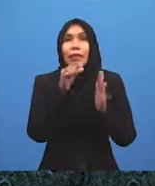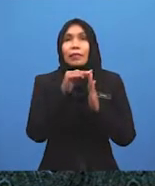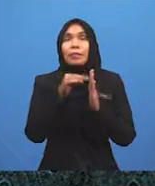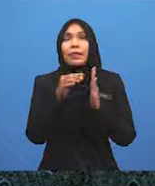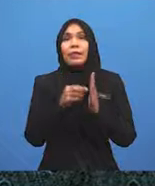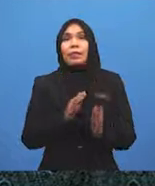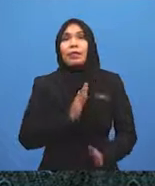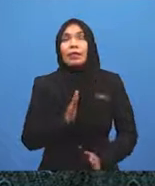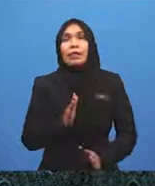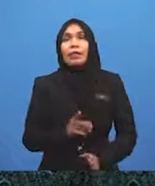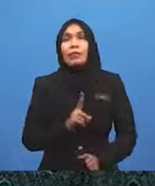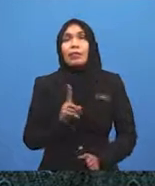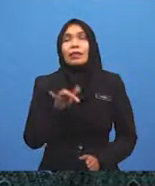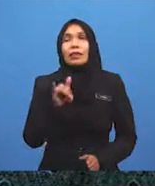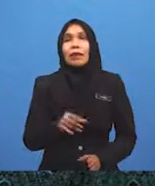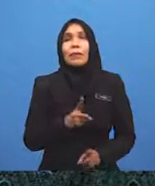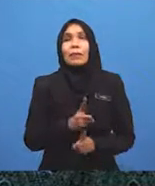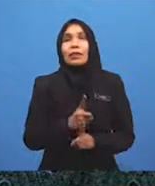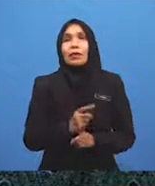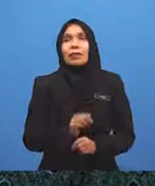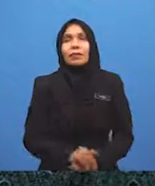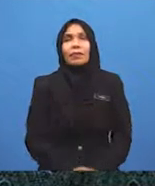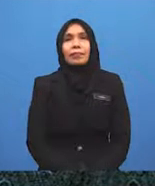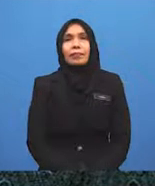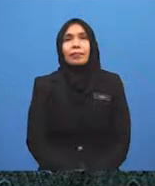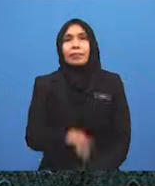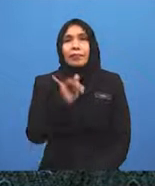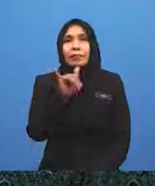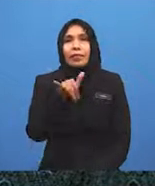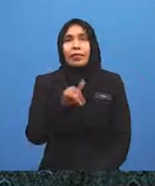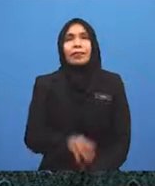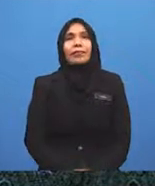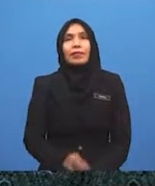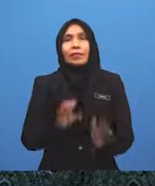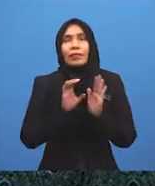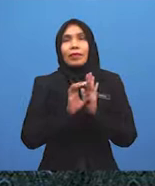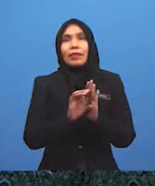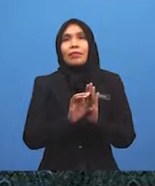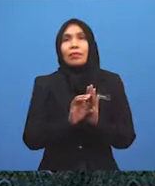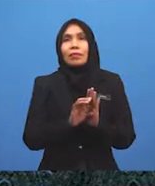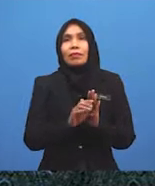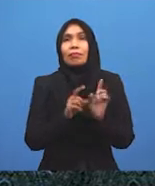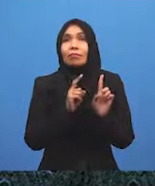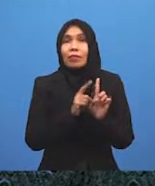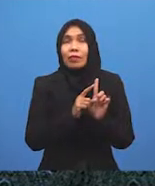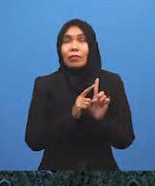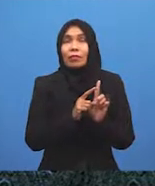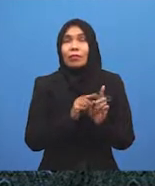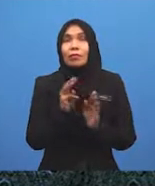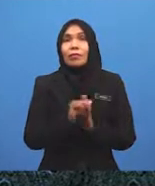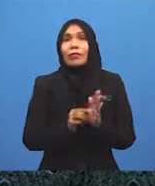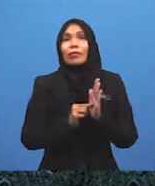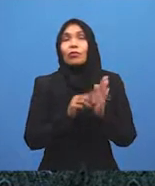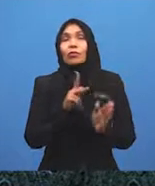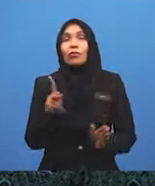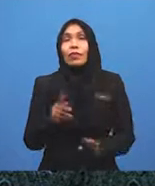bergaul yang manakah betul. Ya, gambar pertama menunjukkan